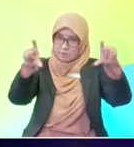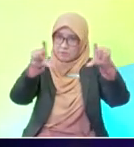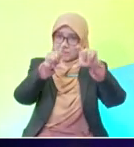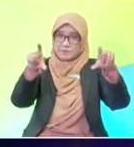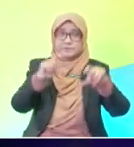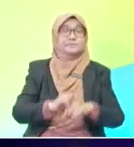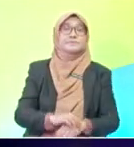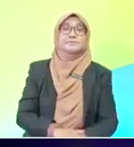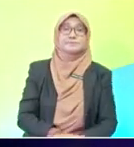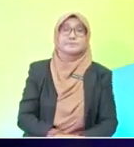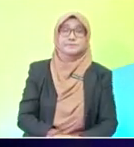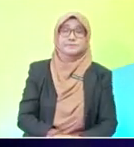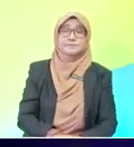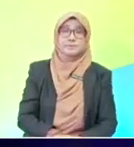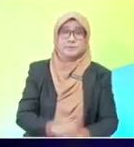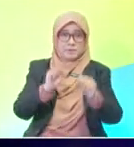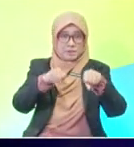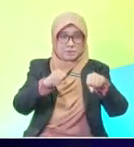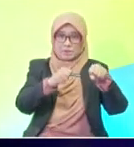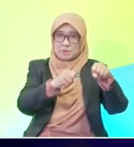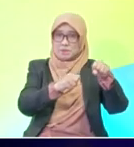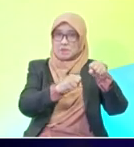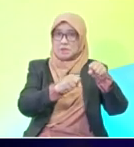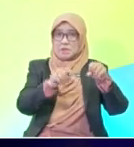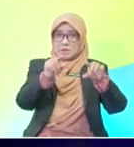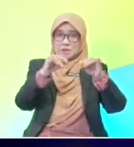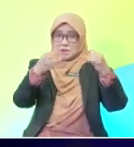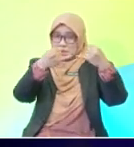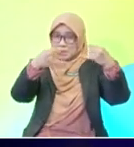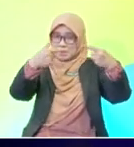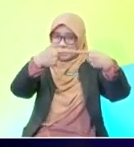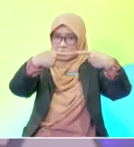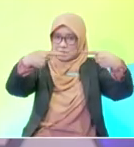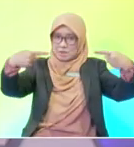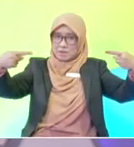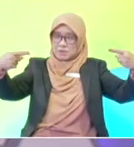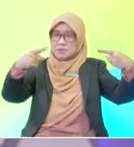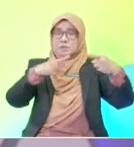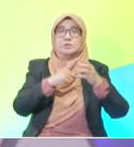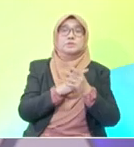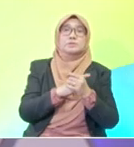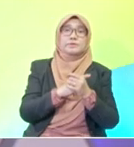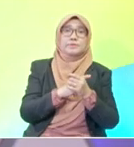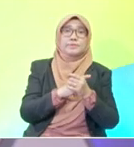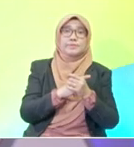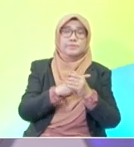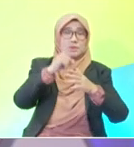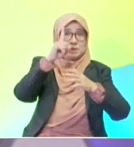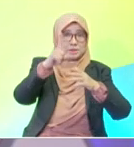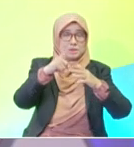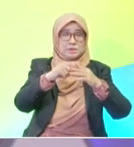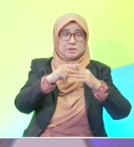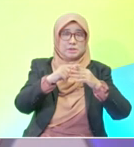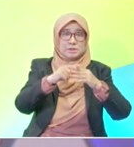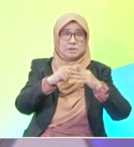Okey, buat satu garis lurus. Satu garis, Cikgu. Okey. Okey, satu garis lurus. Mm-hmm. Okey, kemudian satu garis lurus juga